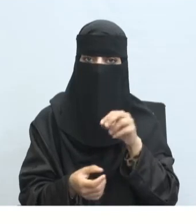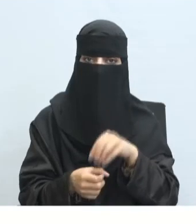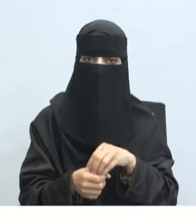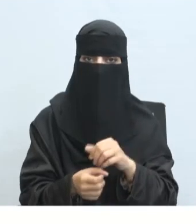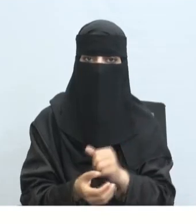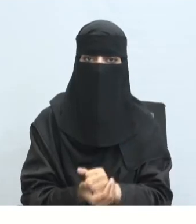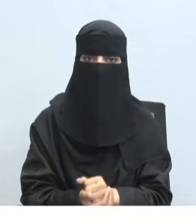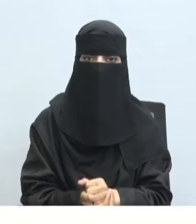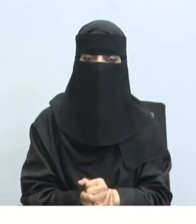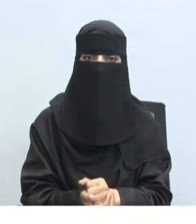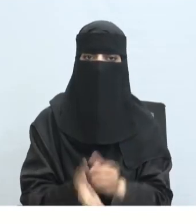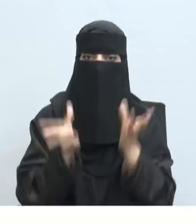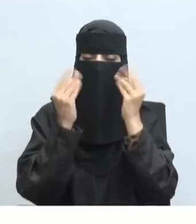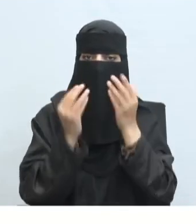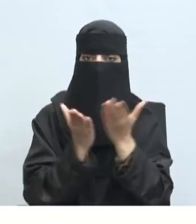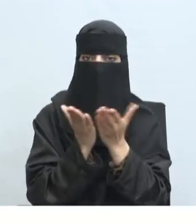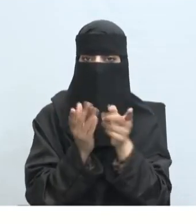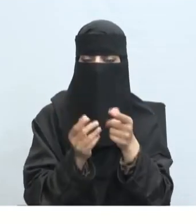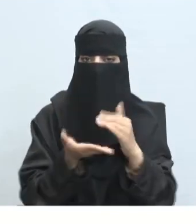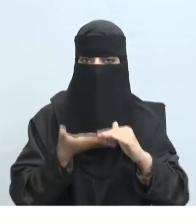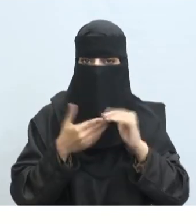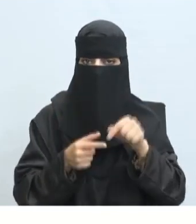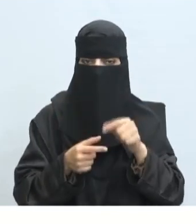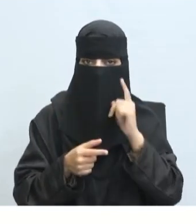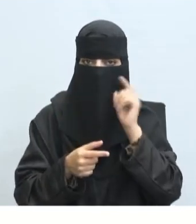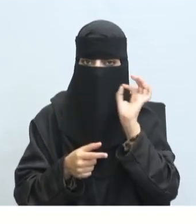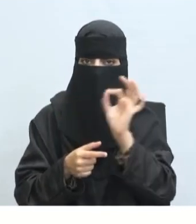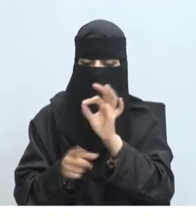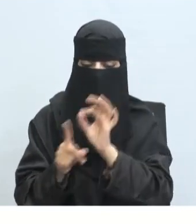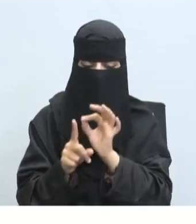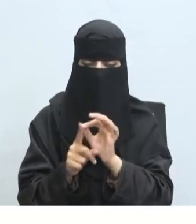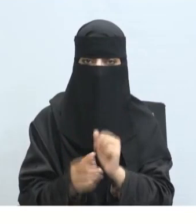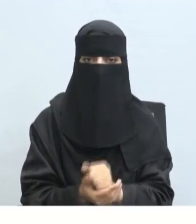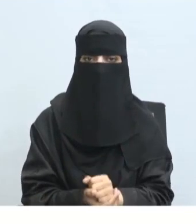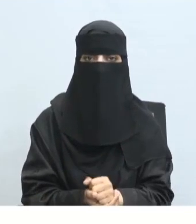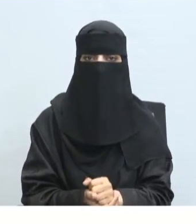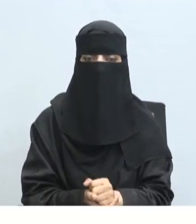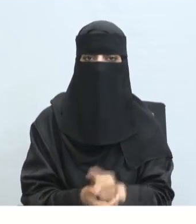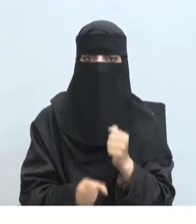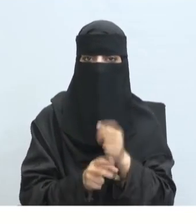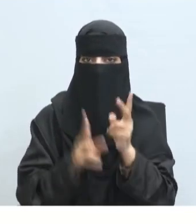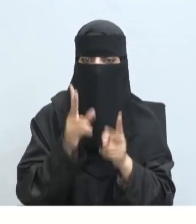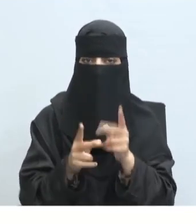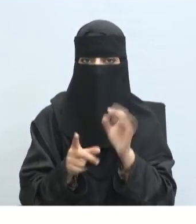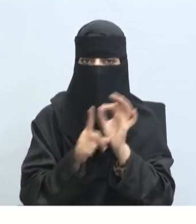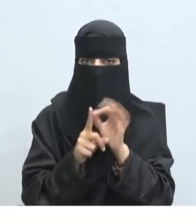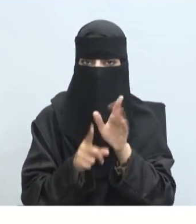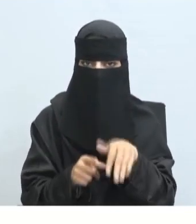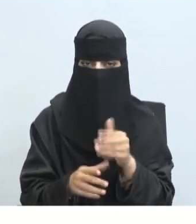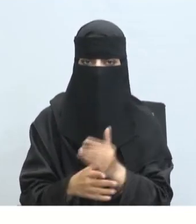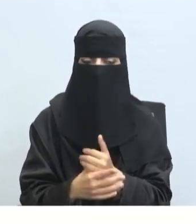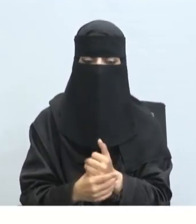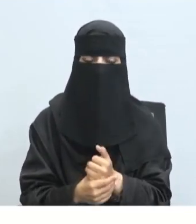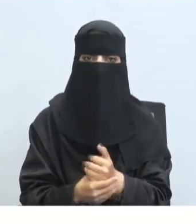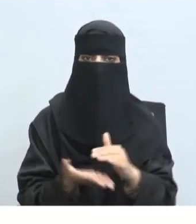لدينا جمع المعلومات هذه المعلومات تساعدنا في تحديد الاهداف فكل فعاليه لابد يكون لها هدف هذه